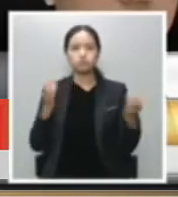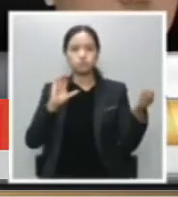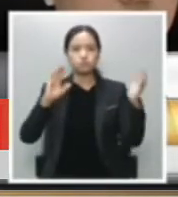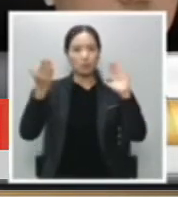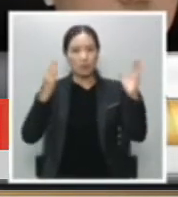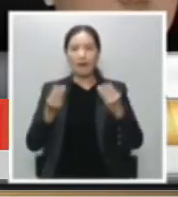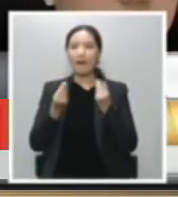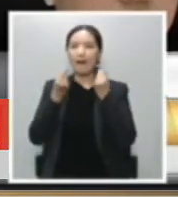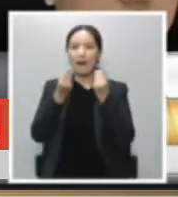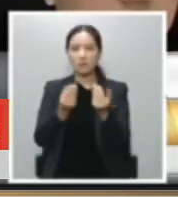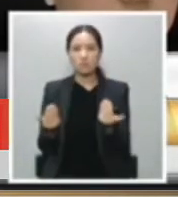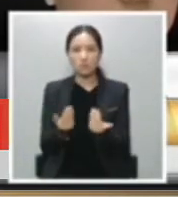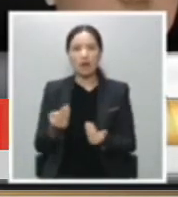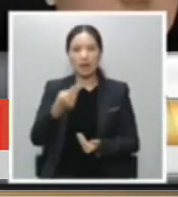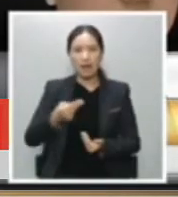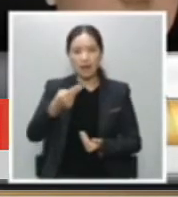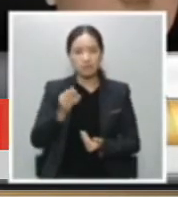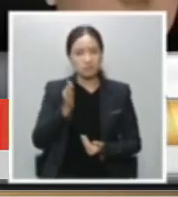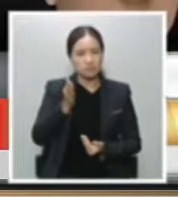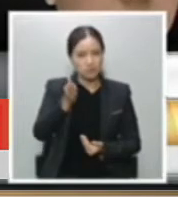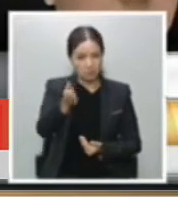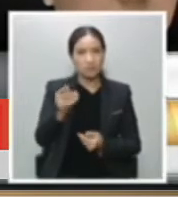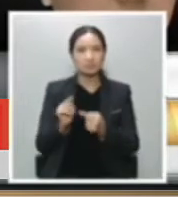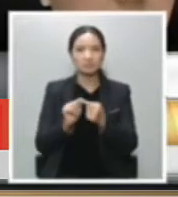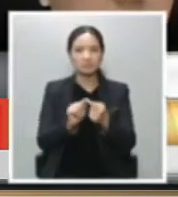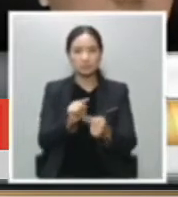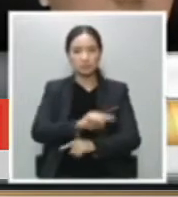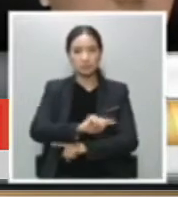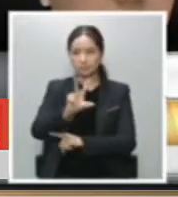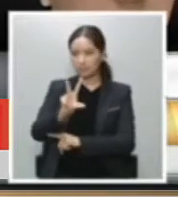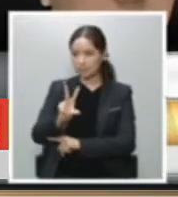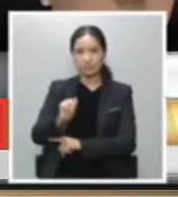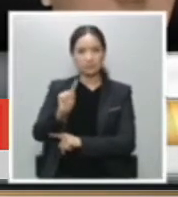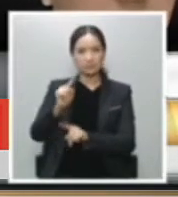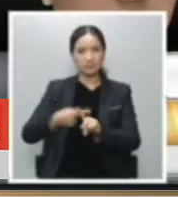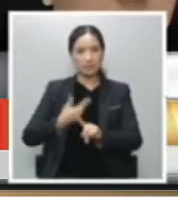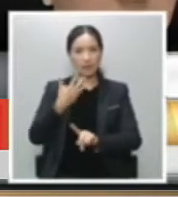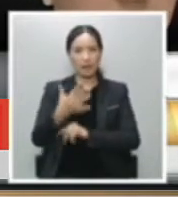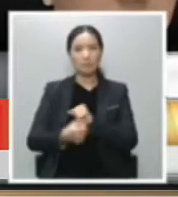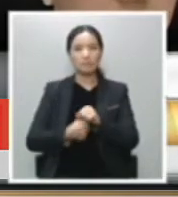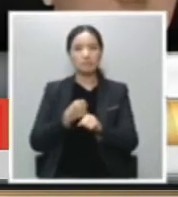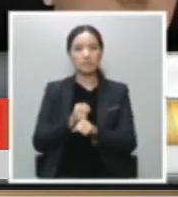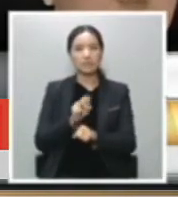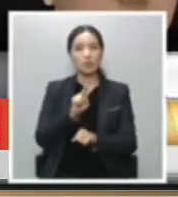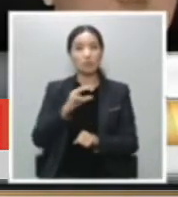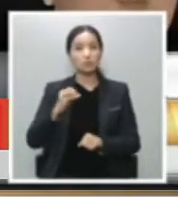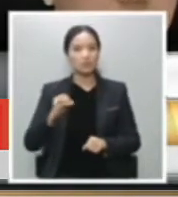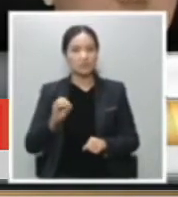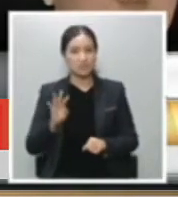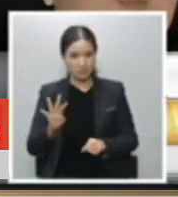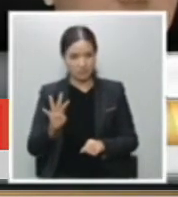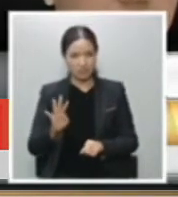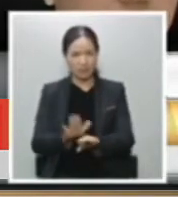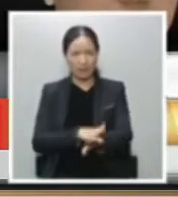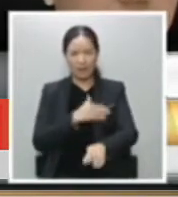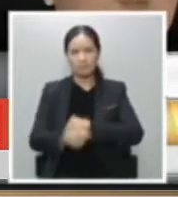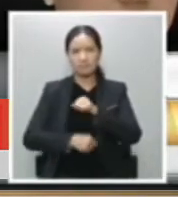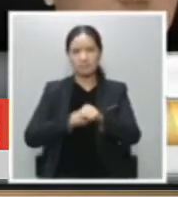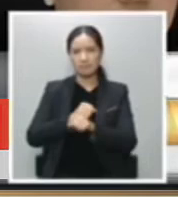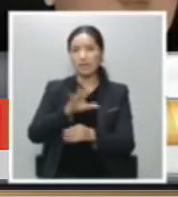ไปเมื่อวันที่31พฤษภาคม2504เมื่อ59ปี